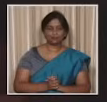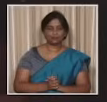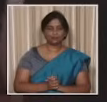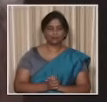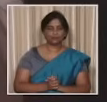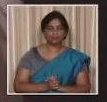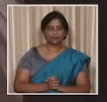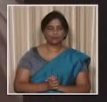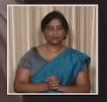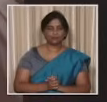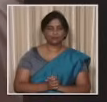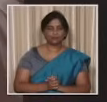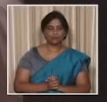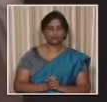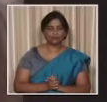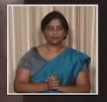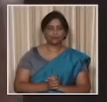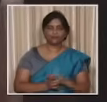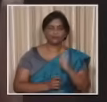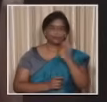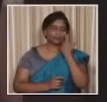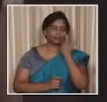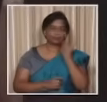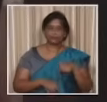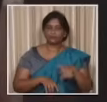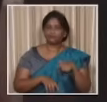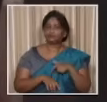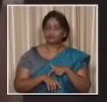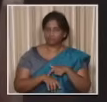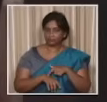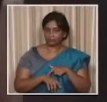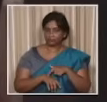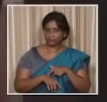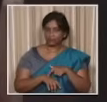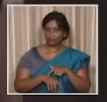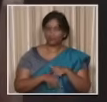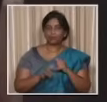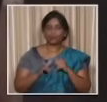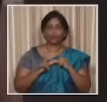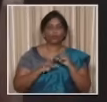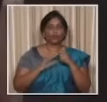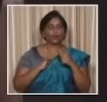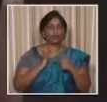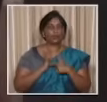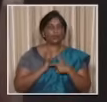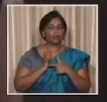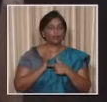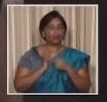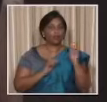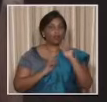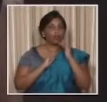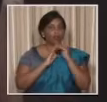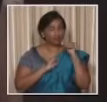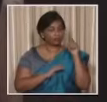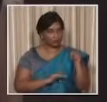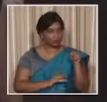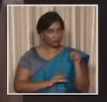ඕඩර් ඔව් පොයින්ට් ඔෆ් ඕඩරේ කියන්න කනගාටු වෙනවා මේ අවස්ථාවේ විගණකාධිපති